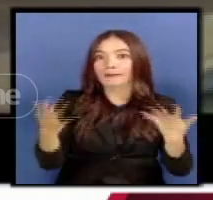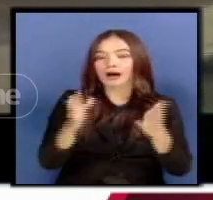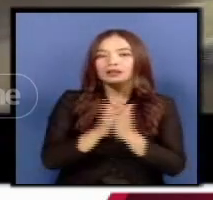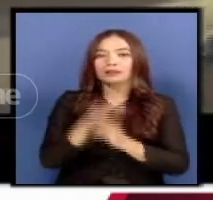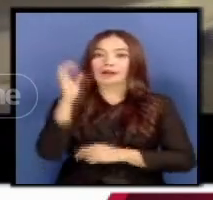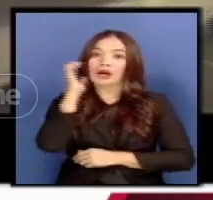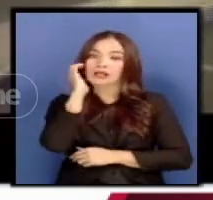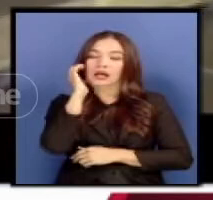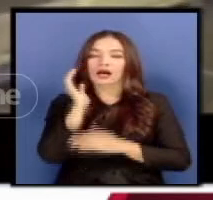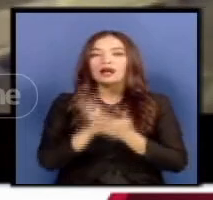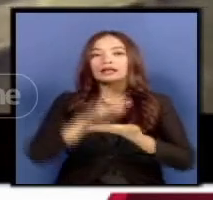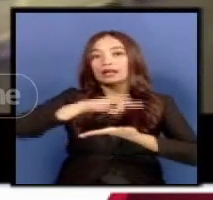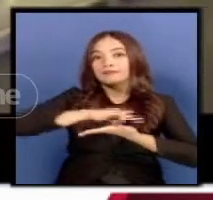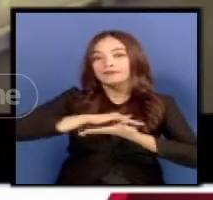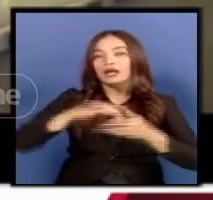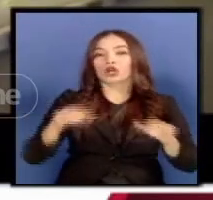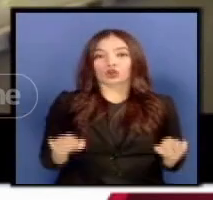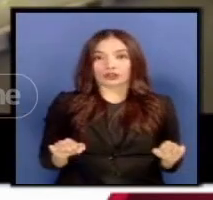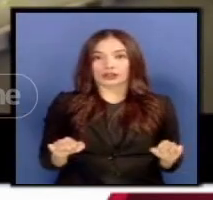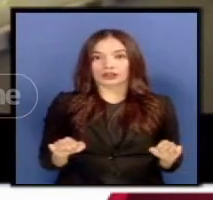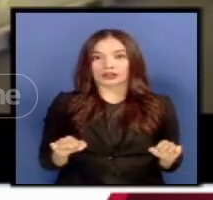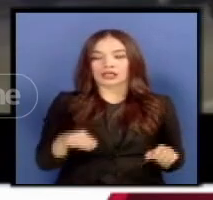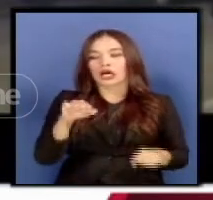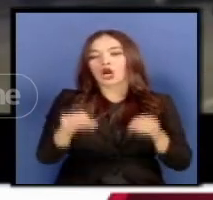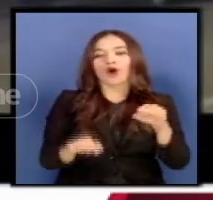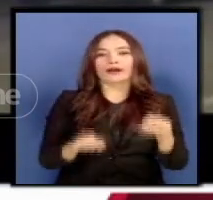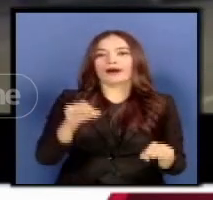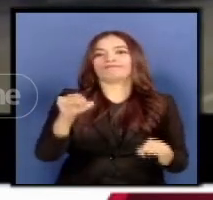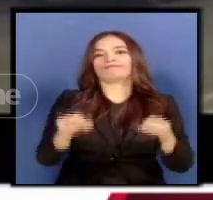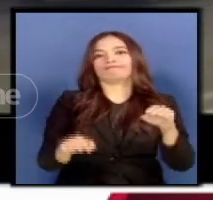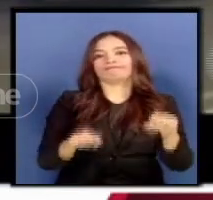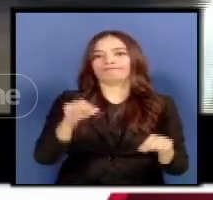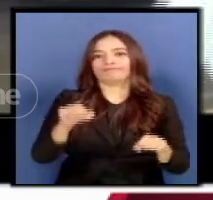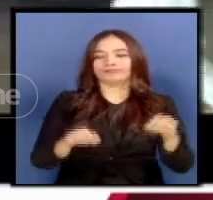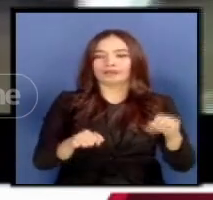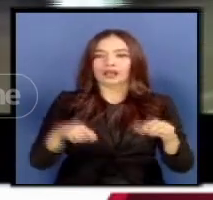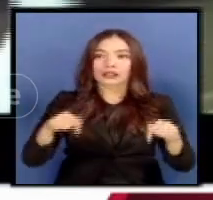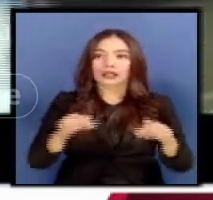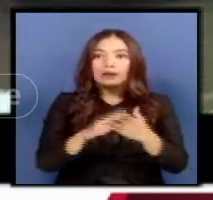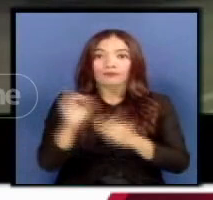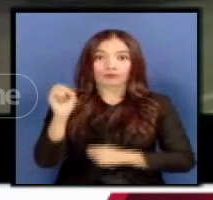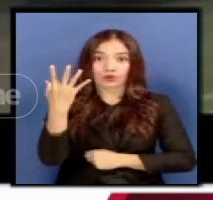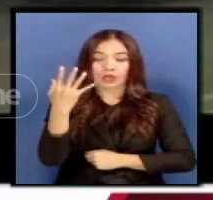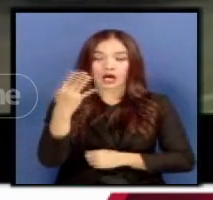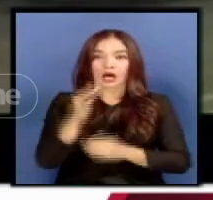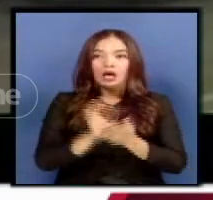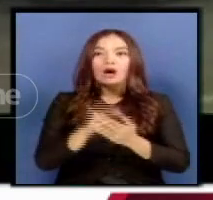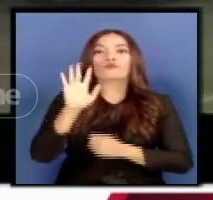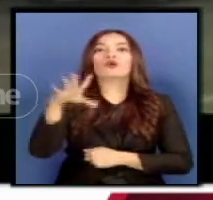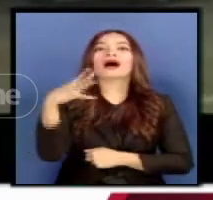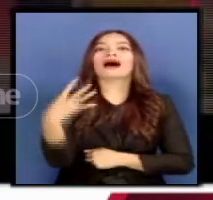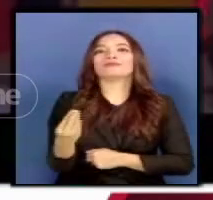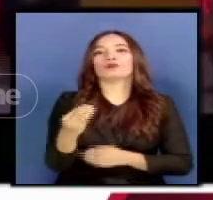center airport, dan kursi roda. Dan sejauh ini puncak arus mudik ataupun